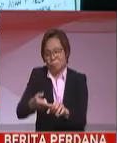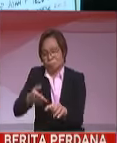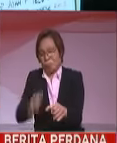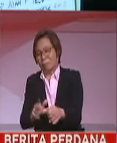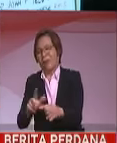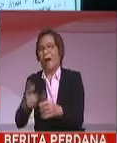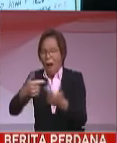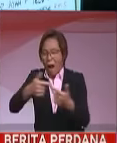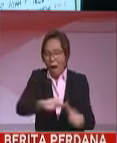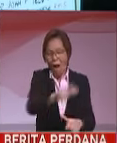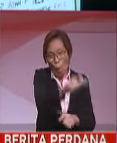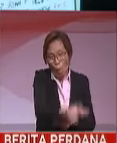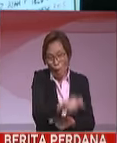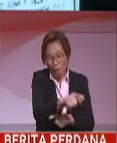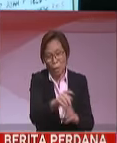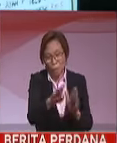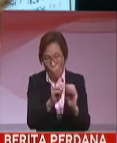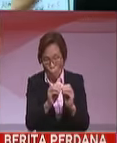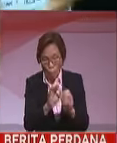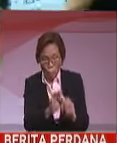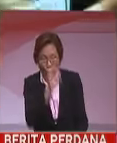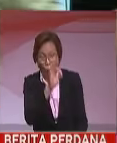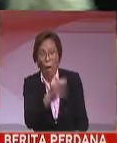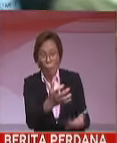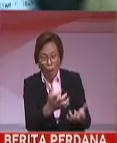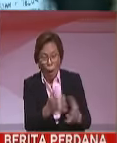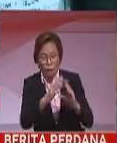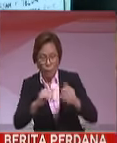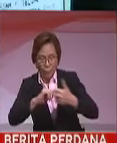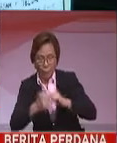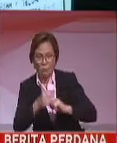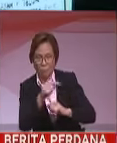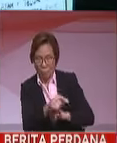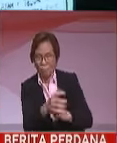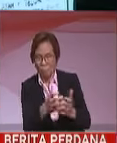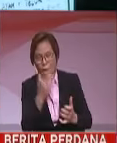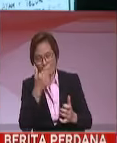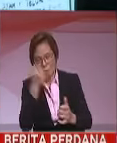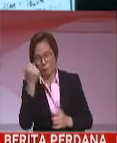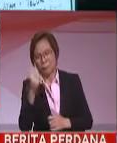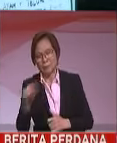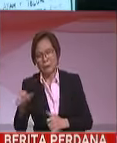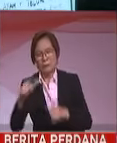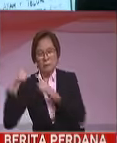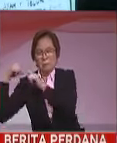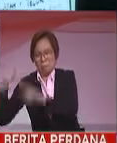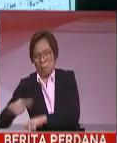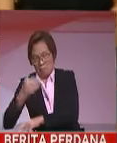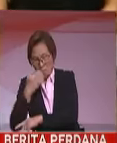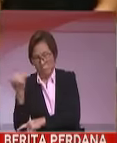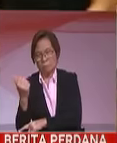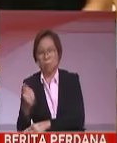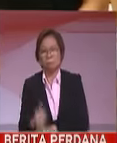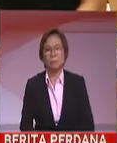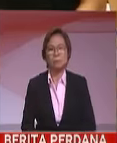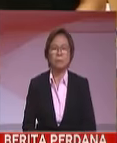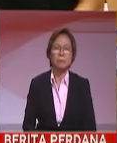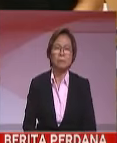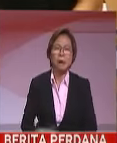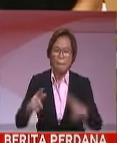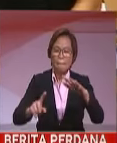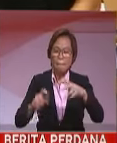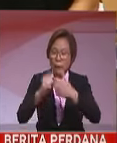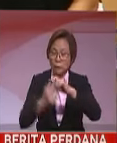orang lain yang lebih semangat, yang ingin melihat perkara ini diselesaikan.